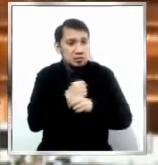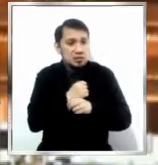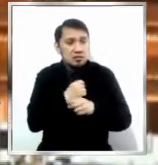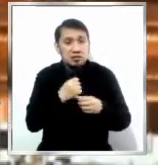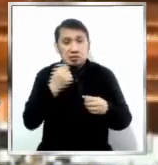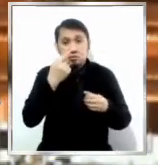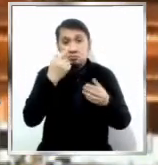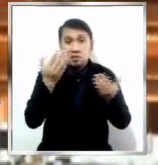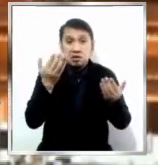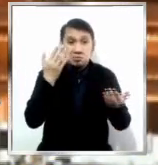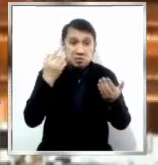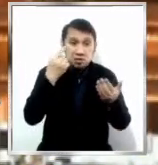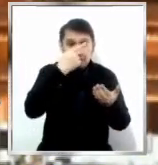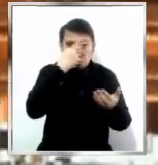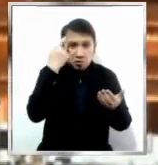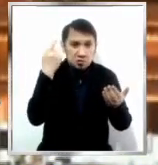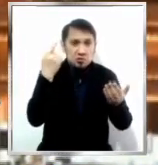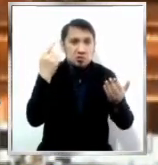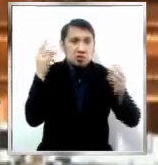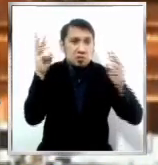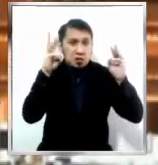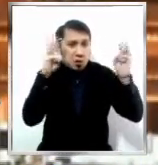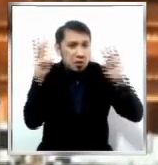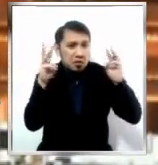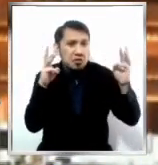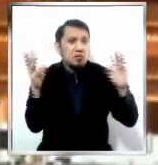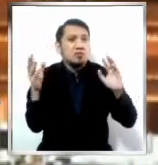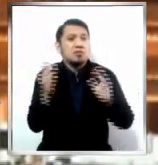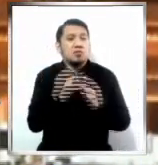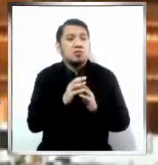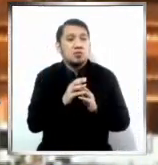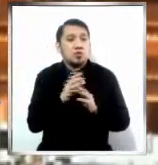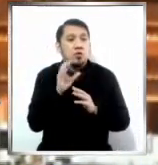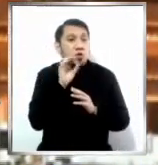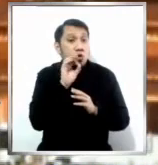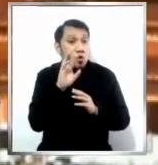climate or the constitution